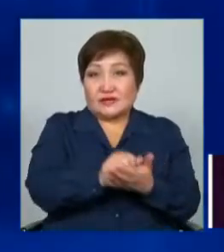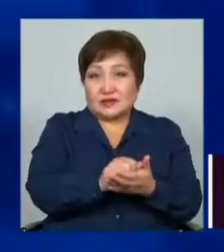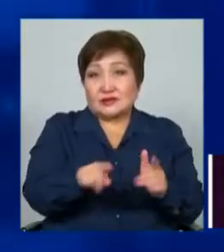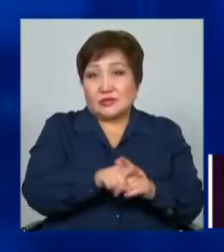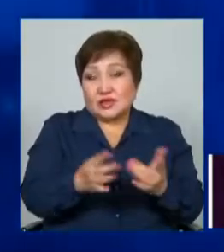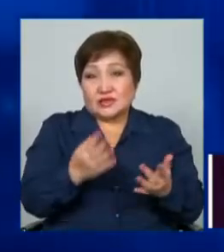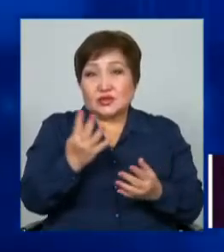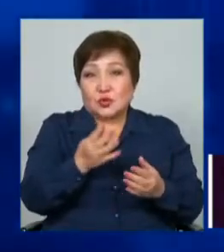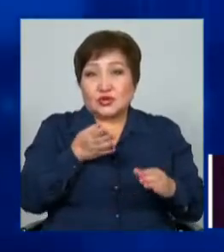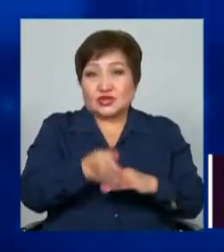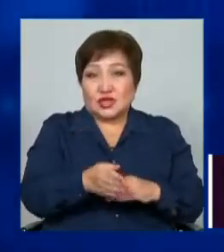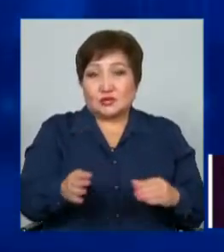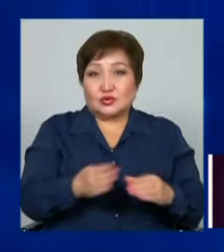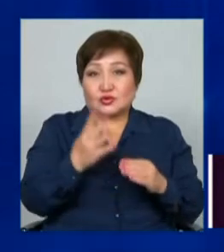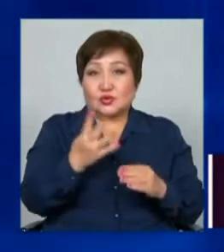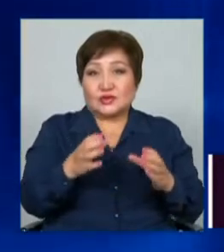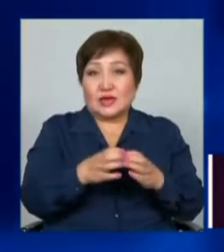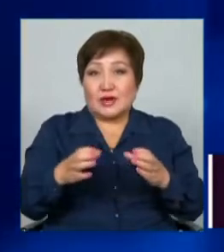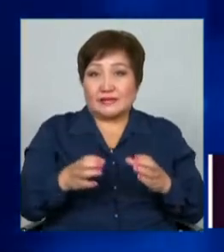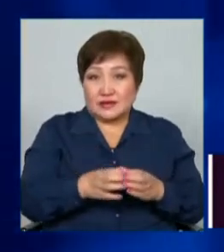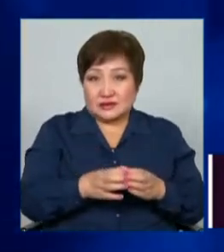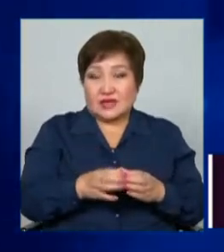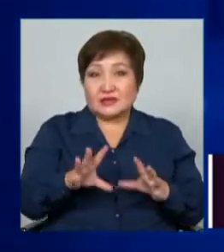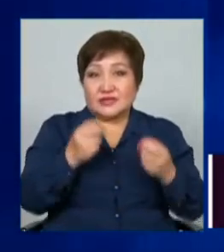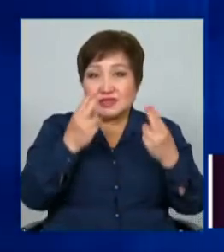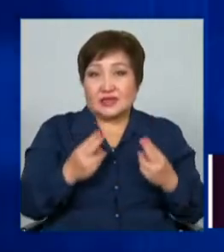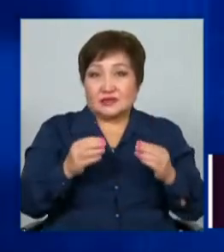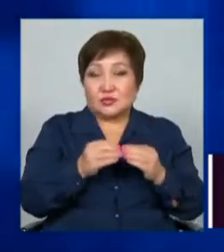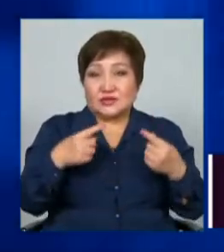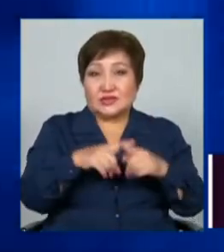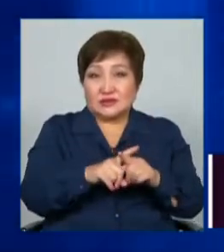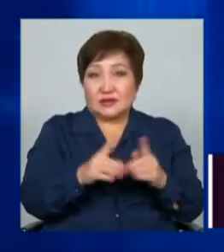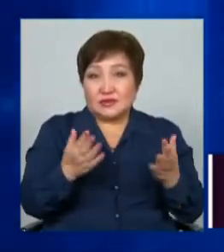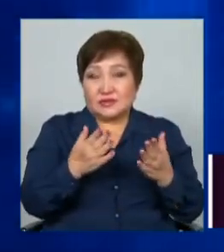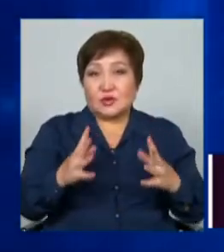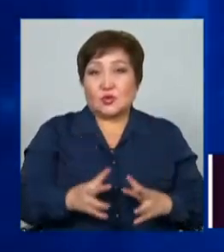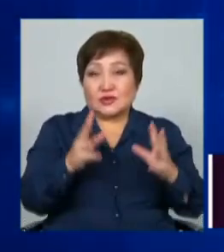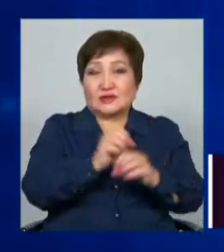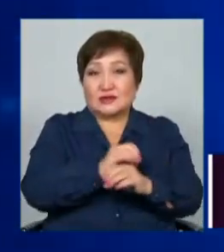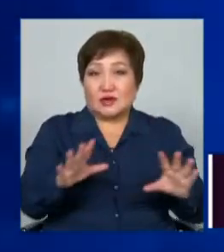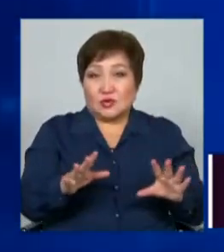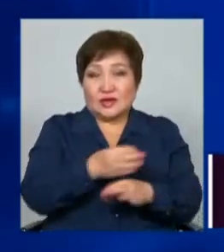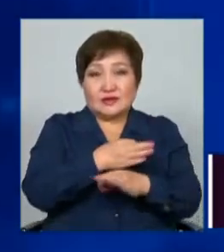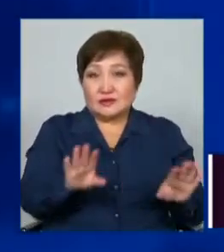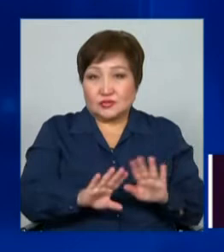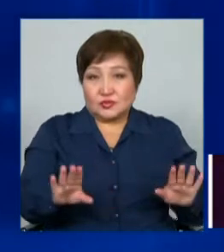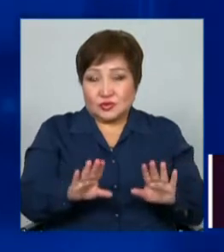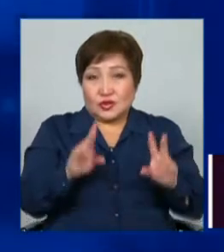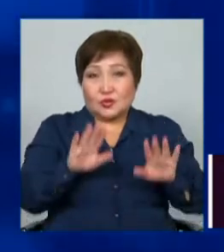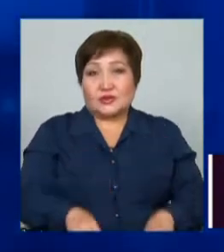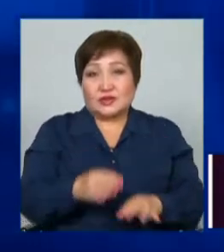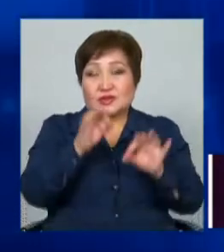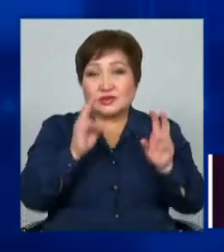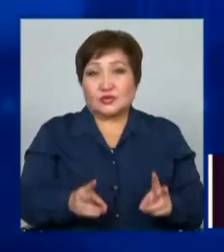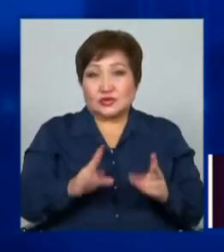құтқару командасы арнайы 10 техниканың көмегімен оттың басқа ғимараттарға тарауына жол бермеді. Өңірлік төтенше жағдайлар қызметінің